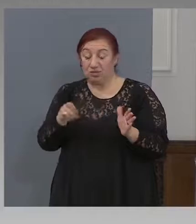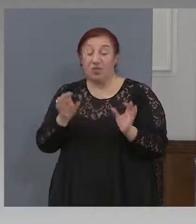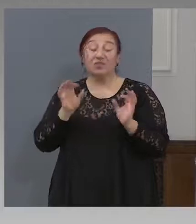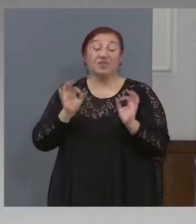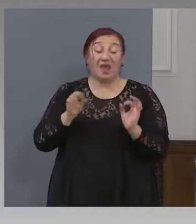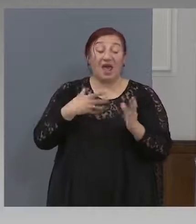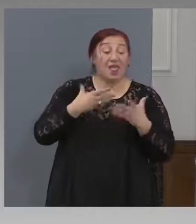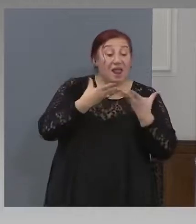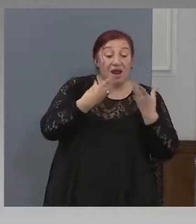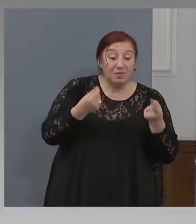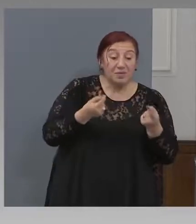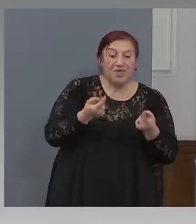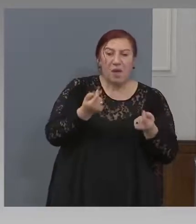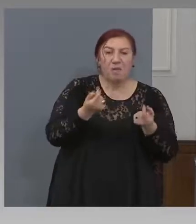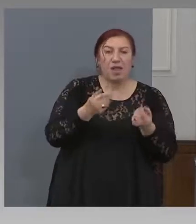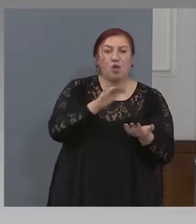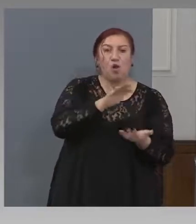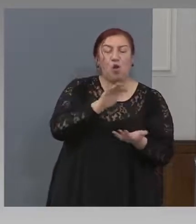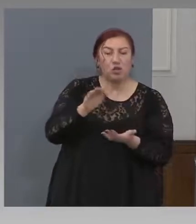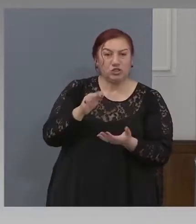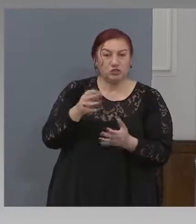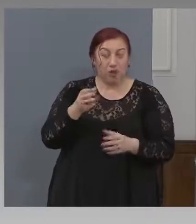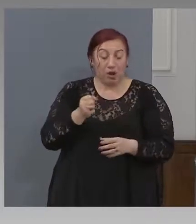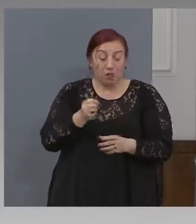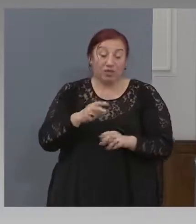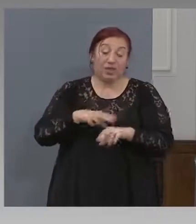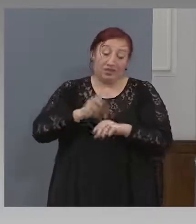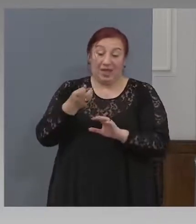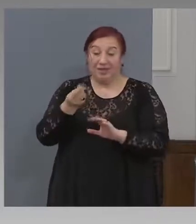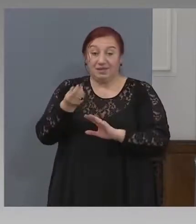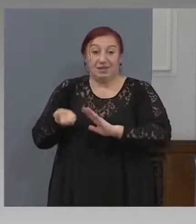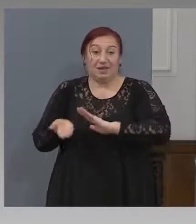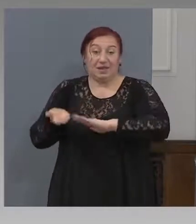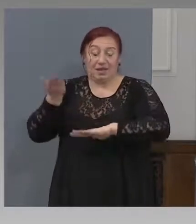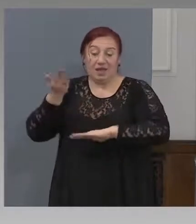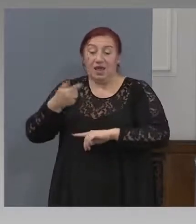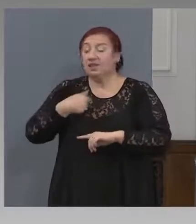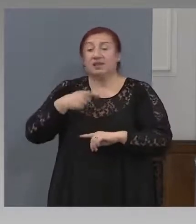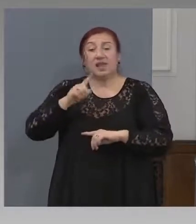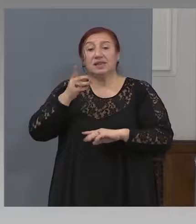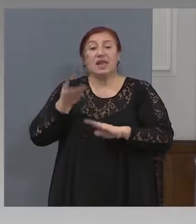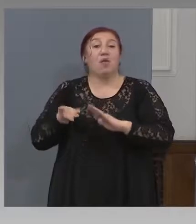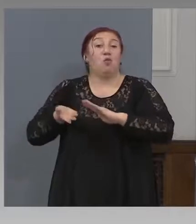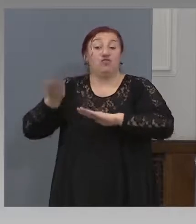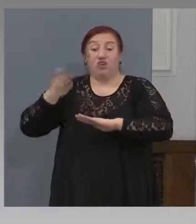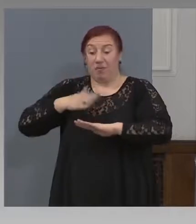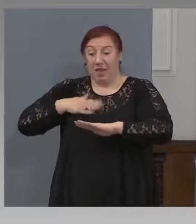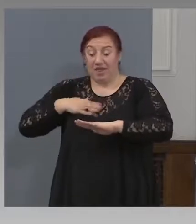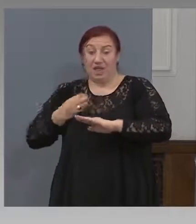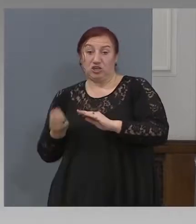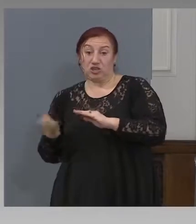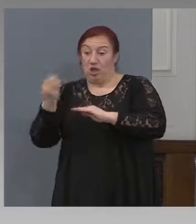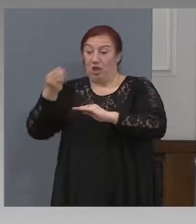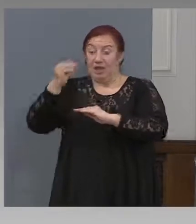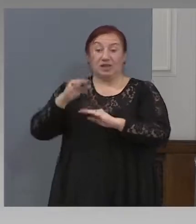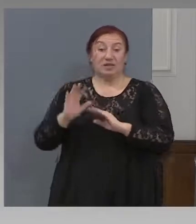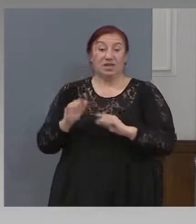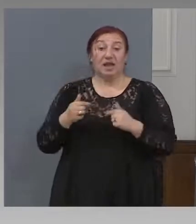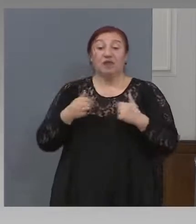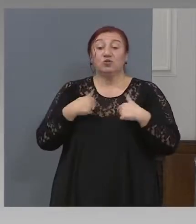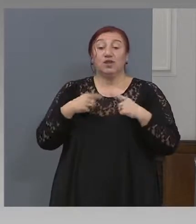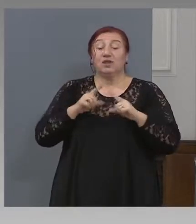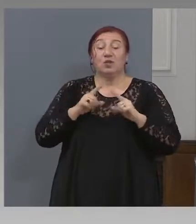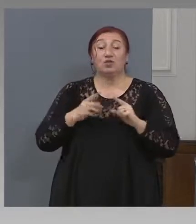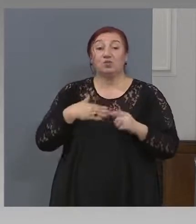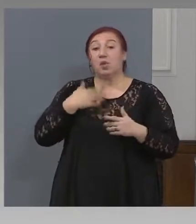поскъпване. И аз за това казах. Ние не повишаваме нашите маржови наценки, но ние не можем да поемем отговорност за цялата верига на